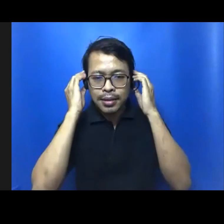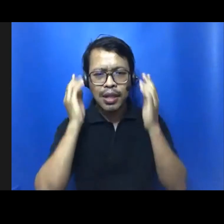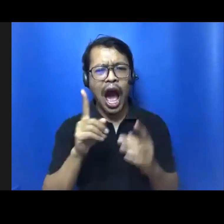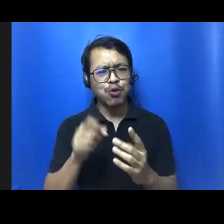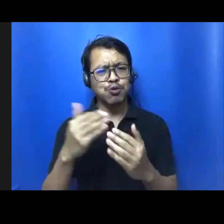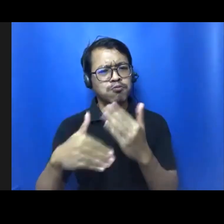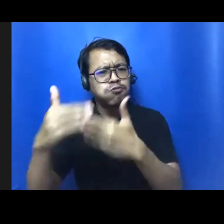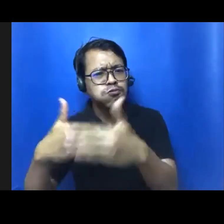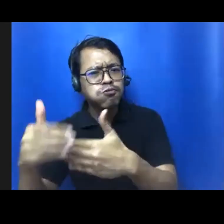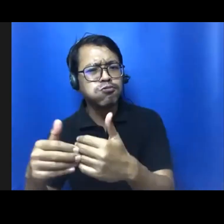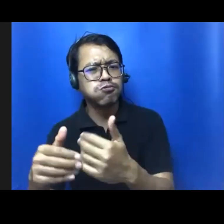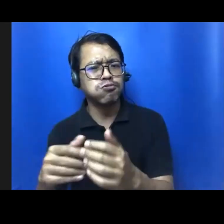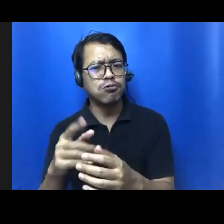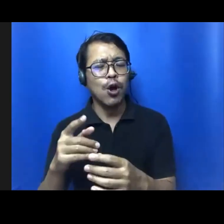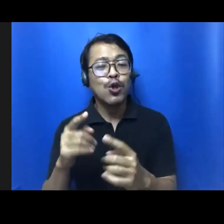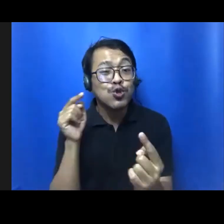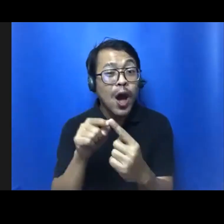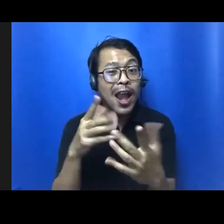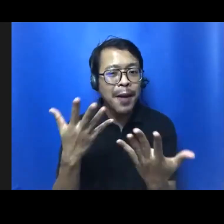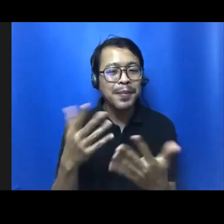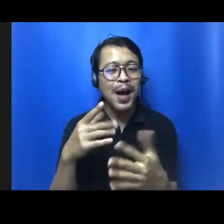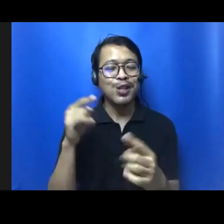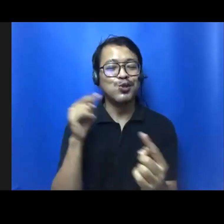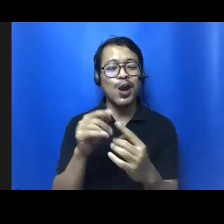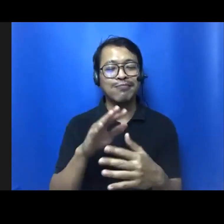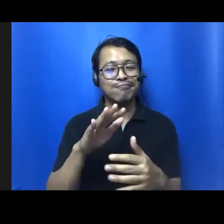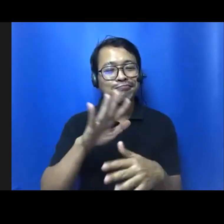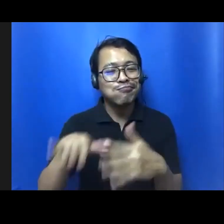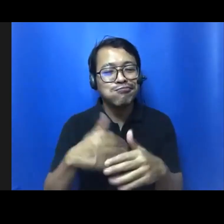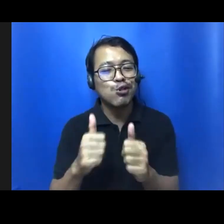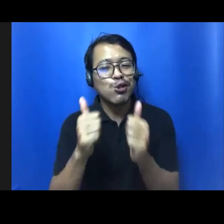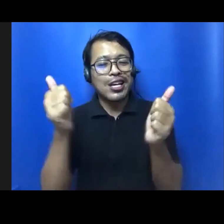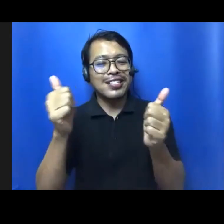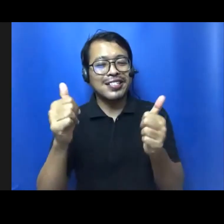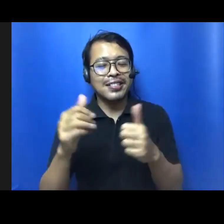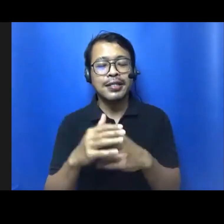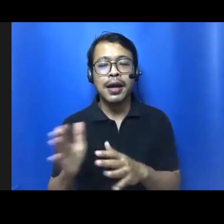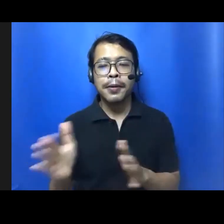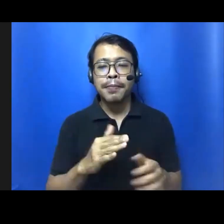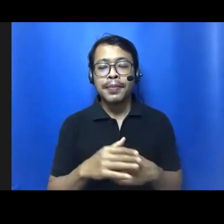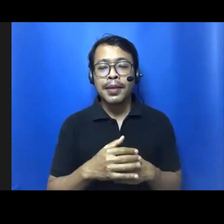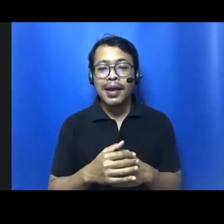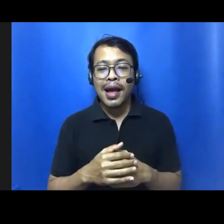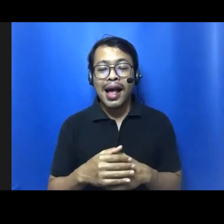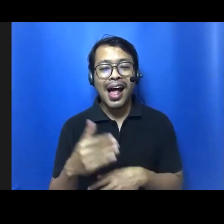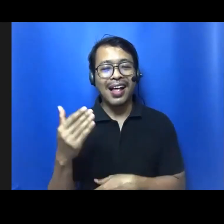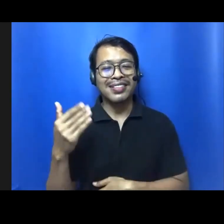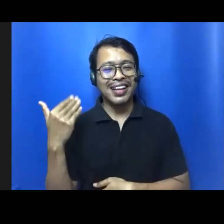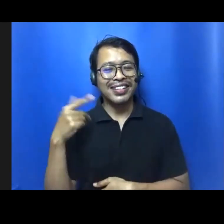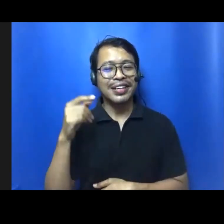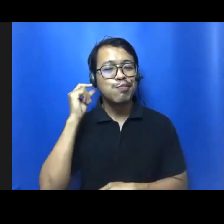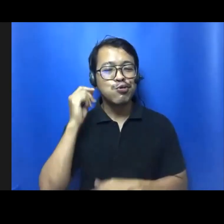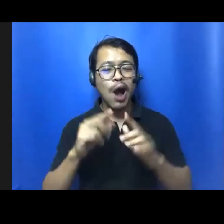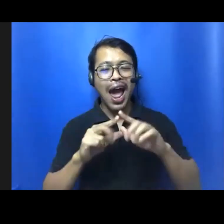adik-adik kita penyandang disabilitas harus percaya diri. Adik-adik dipersiapkan oleh Bapak Ibu guru, tadi Bu Ana luar biasa dari awal, dari